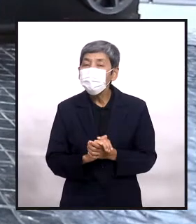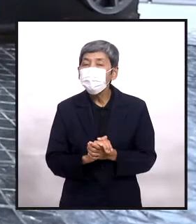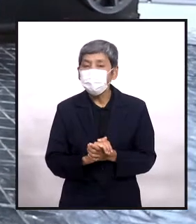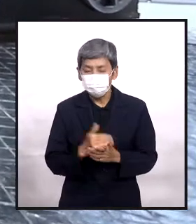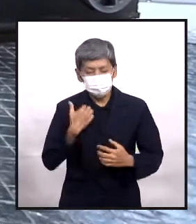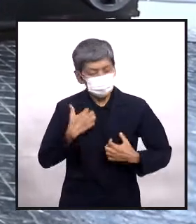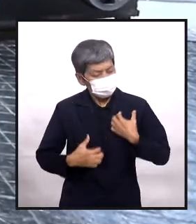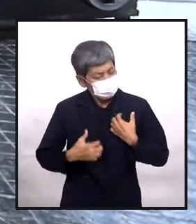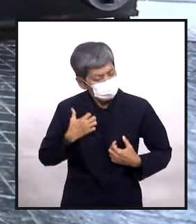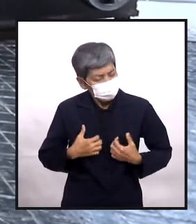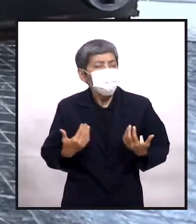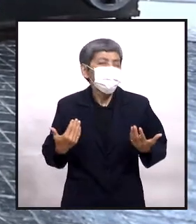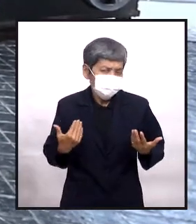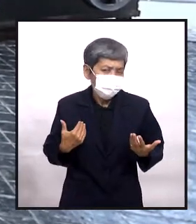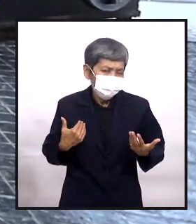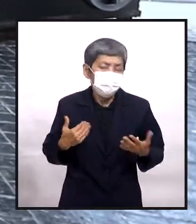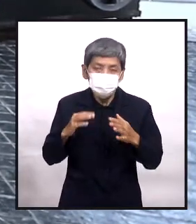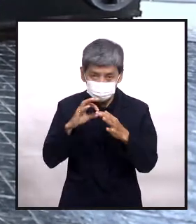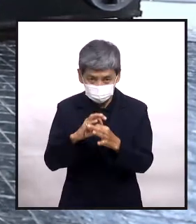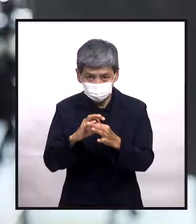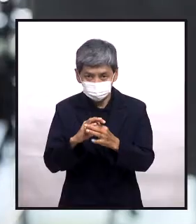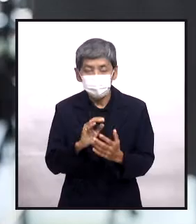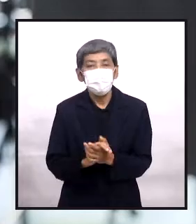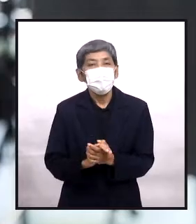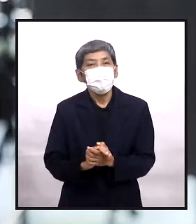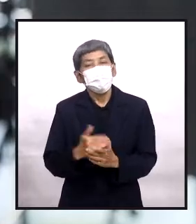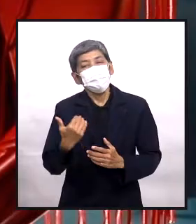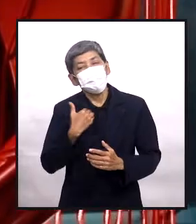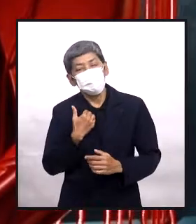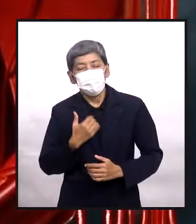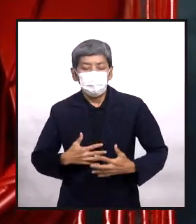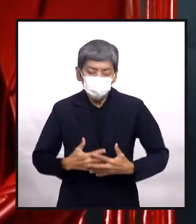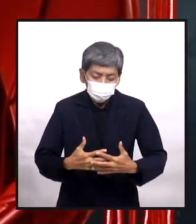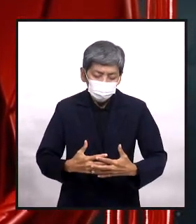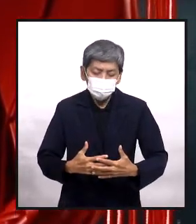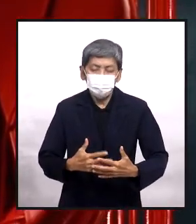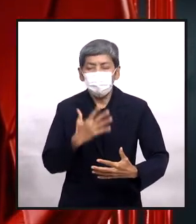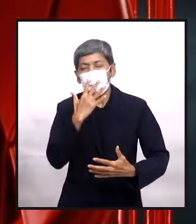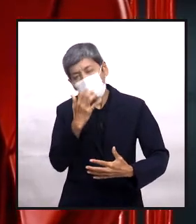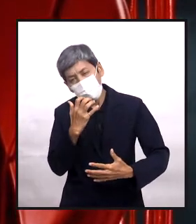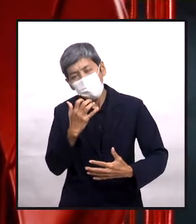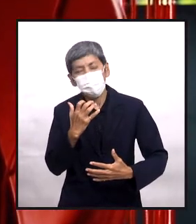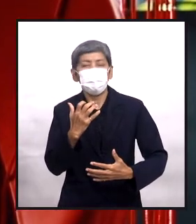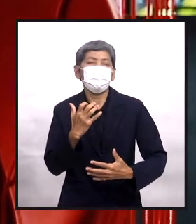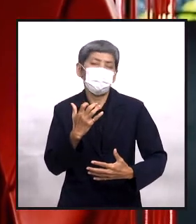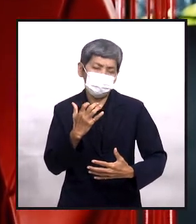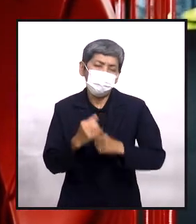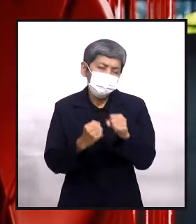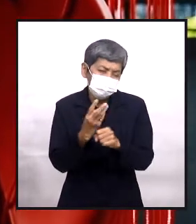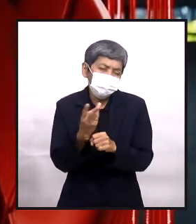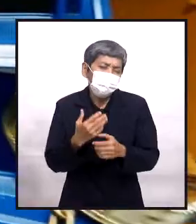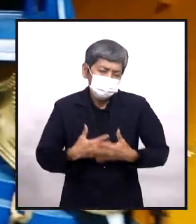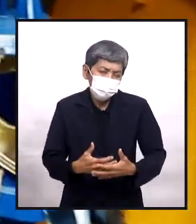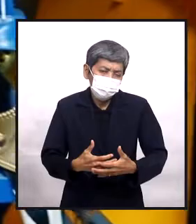ที1กรุ๊ปก็คือที่เป็น National Agenda ก็คือเรื่องของคุณแม่วัยใส ของเด็กท้องก่อน ท้องในวัยอันคว